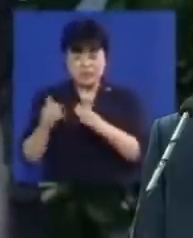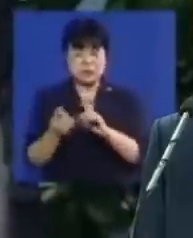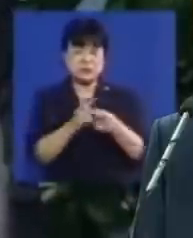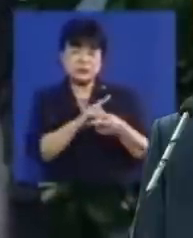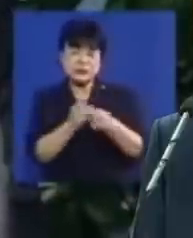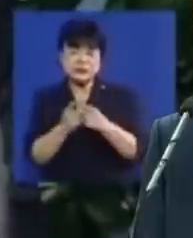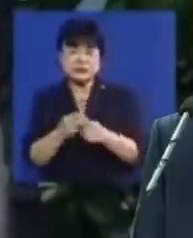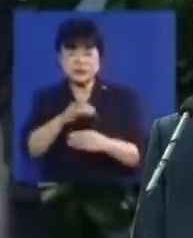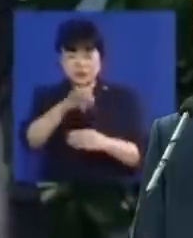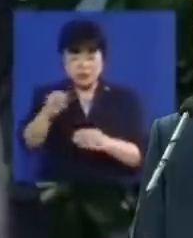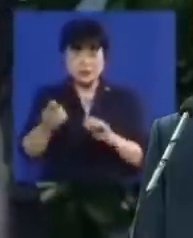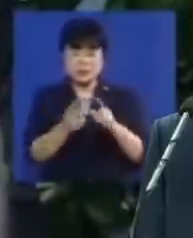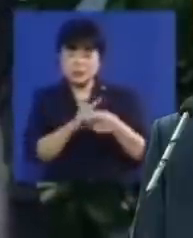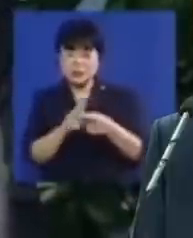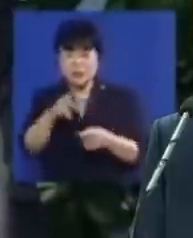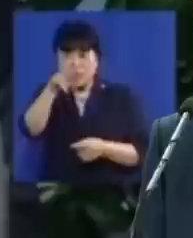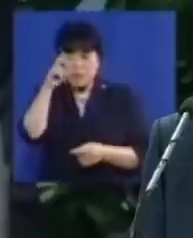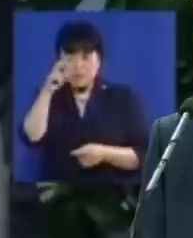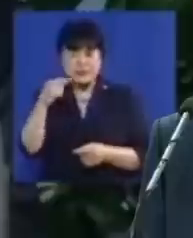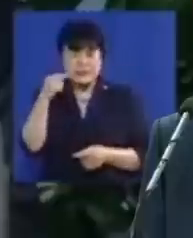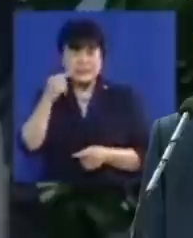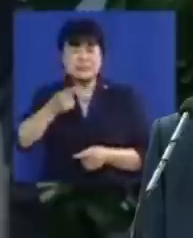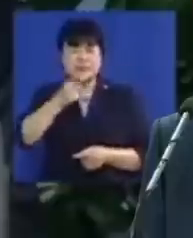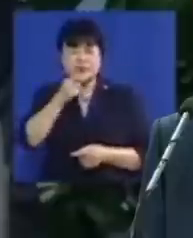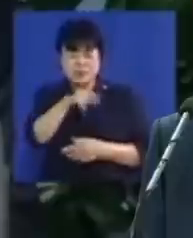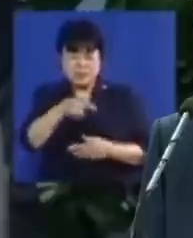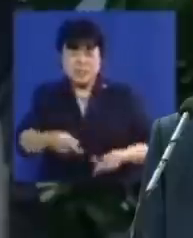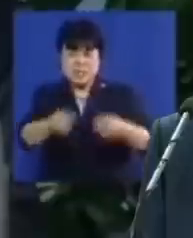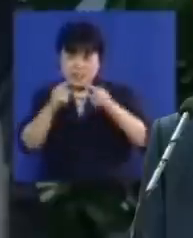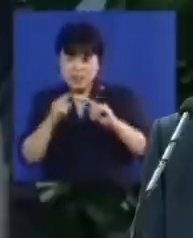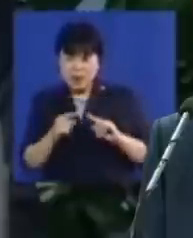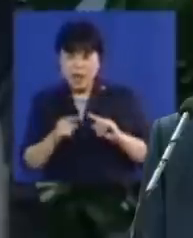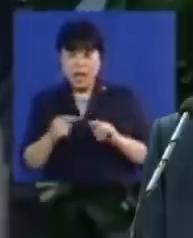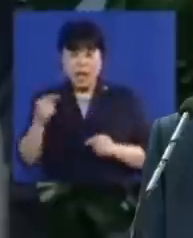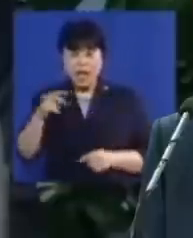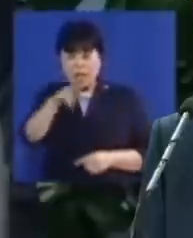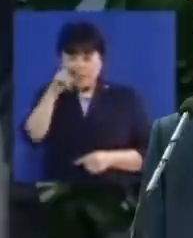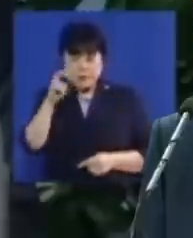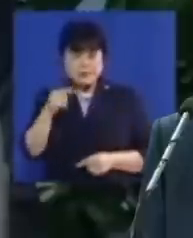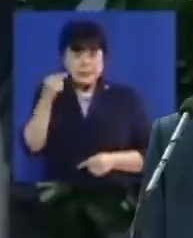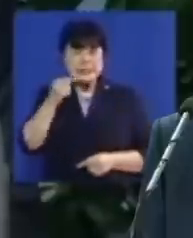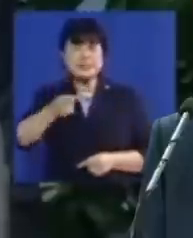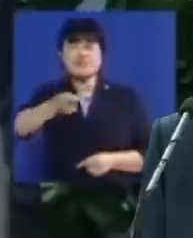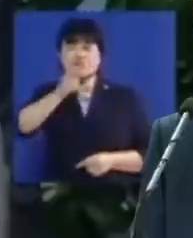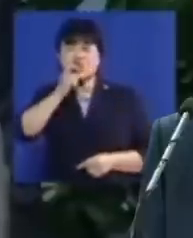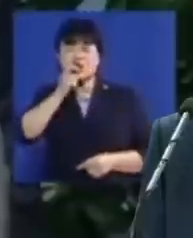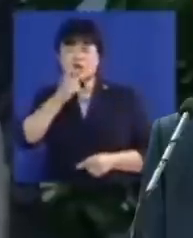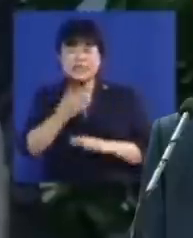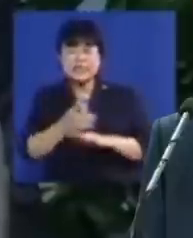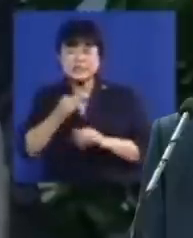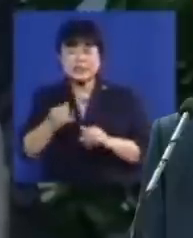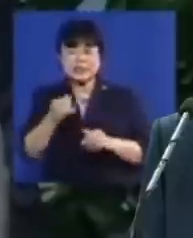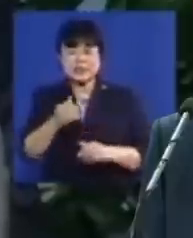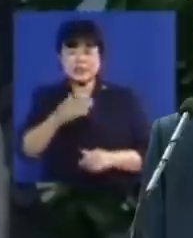그렇고 이웃까지는 그렇고 미움의 쓴물이 마음속에 들어오면 그 미움의 쓴물이 다른